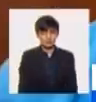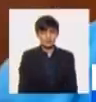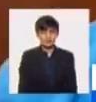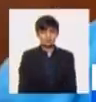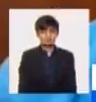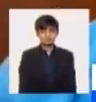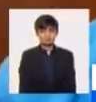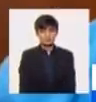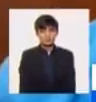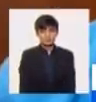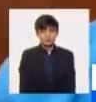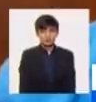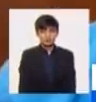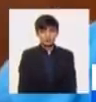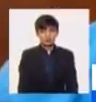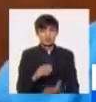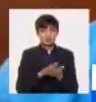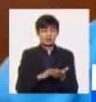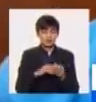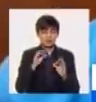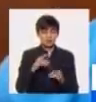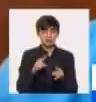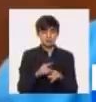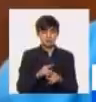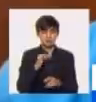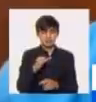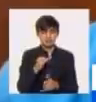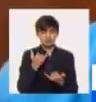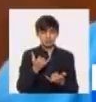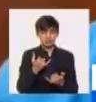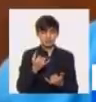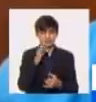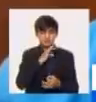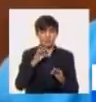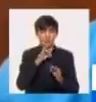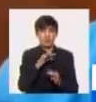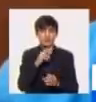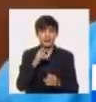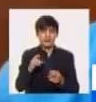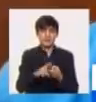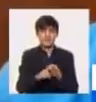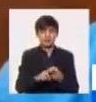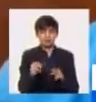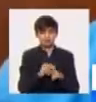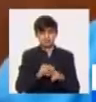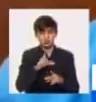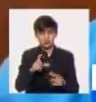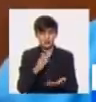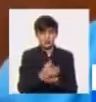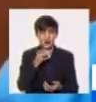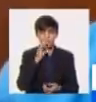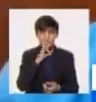жатқызылады. А скажите, пожалуйста, те препараты, которыми вы сейчас лечите пациентов с коронавирусом, они продаются в аптеке или их